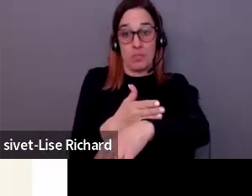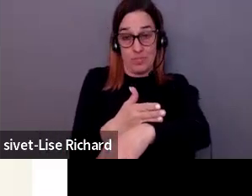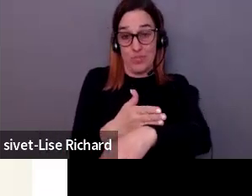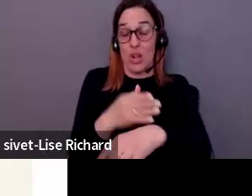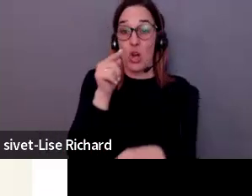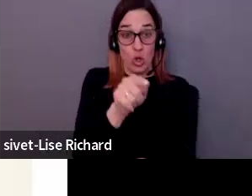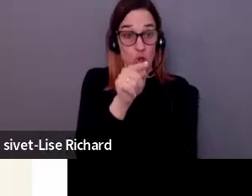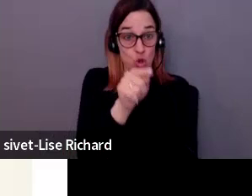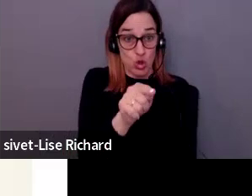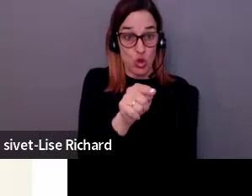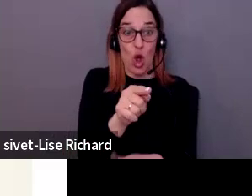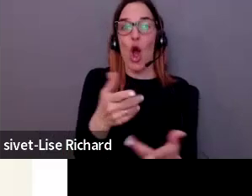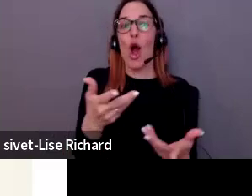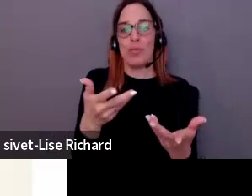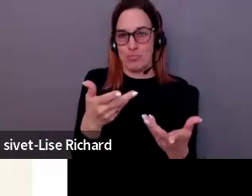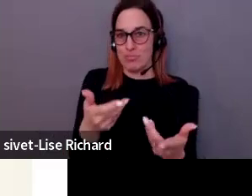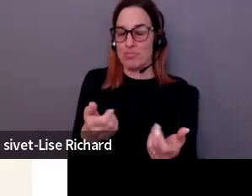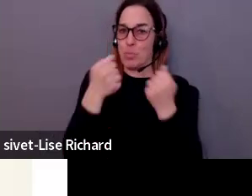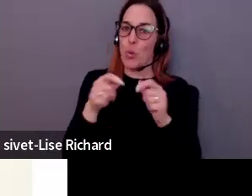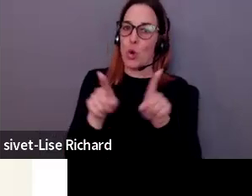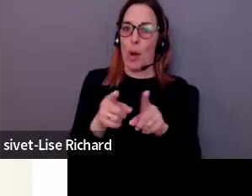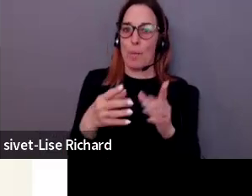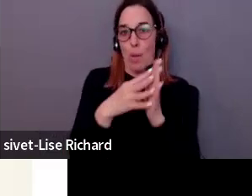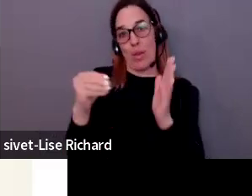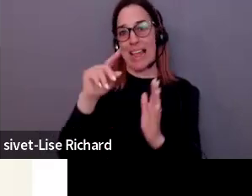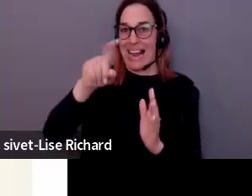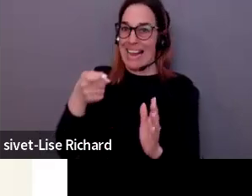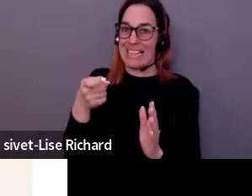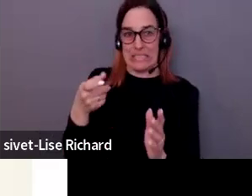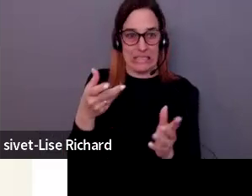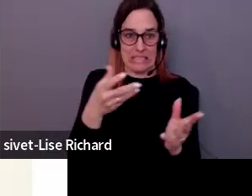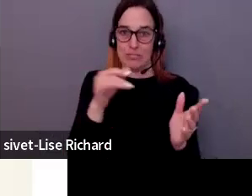Mais là, ça, on va venir définir notre X, puis ça nous avantage.